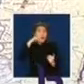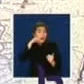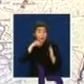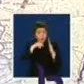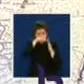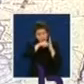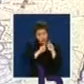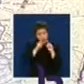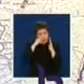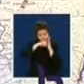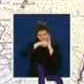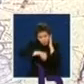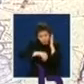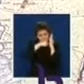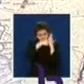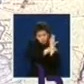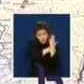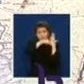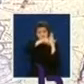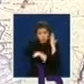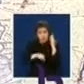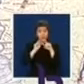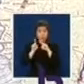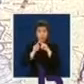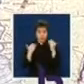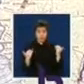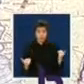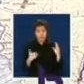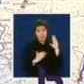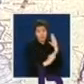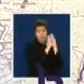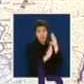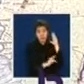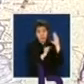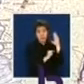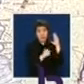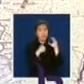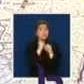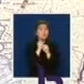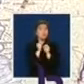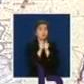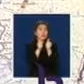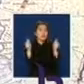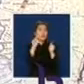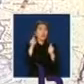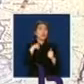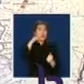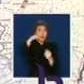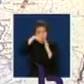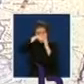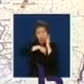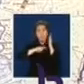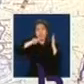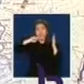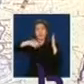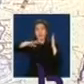รีวันนี้นะคะจะเข้าร่วมการประชุมติดตามสถานการณ์น้ำท่วมที่ศูนย์ปฏิบัติการช่วยเหลือผู้ประสบอุทกภัยหรือสปภ.และปล่อย